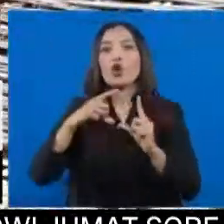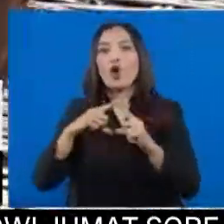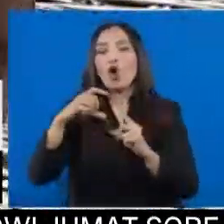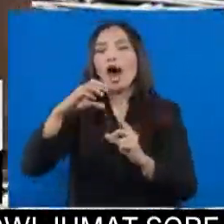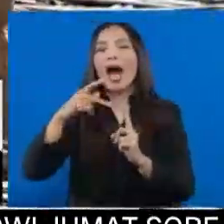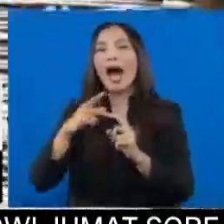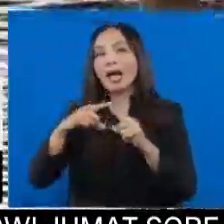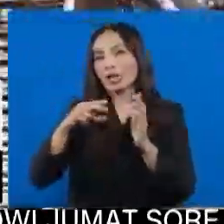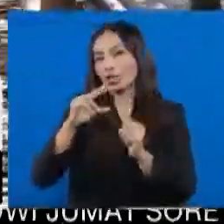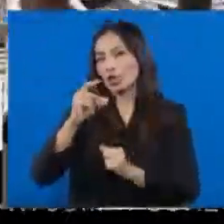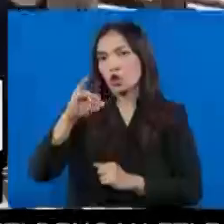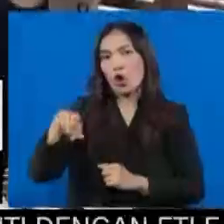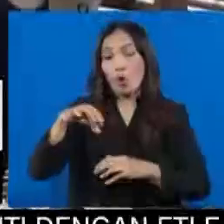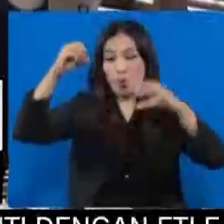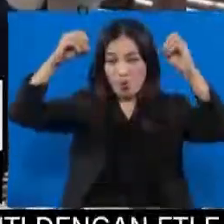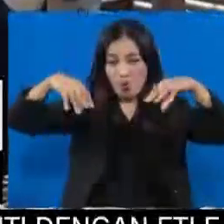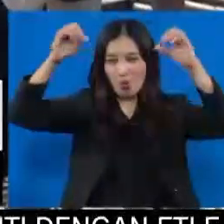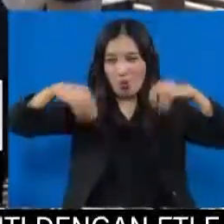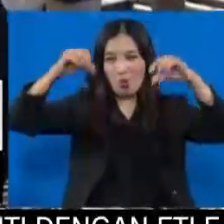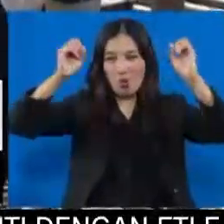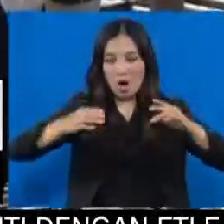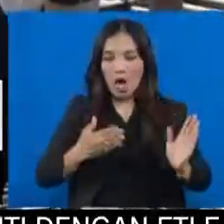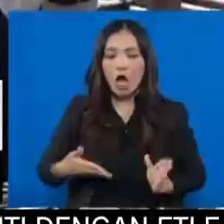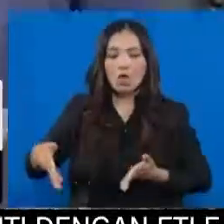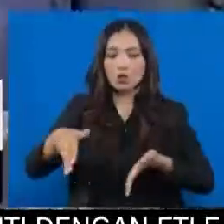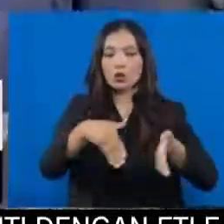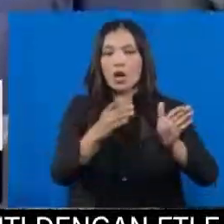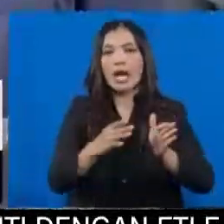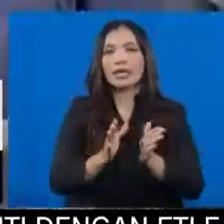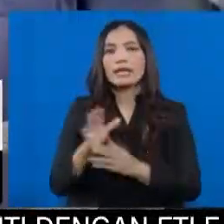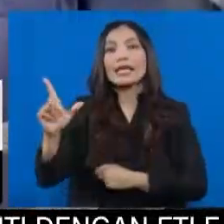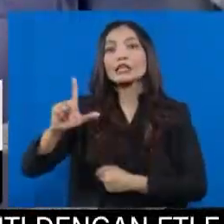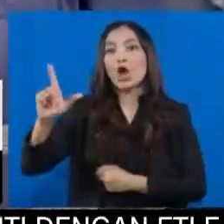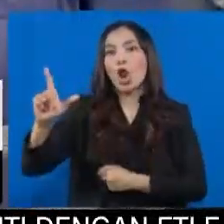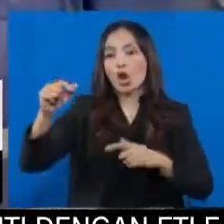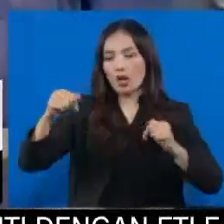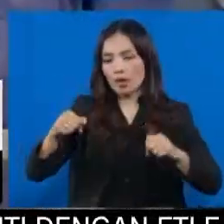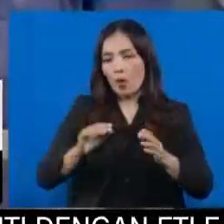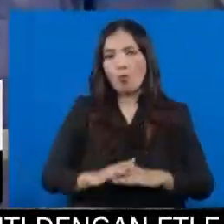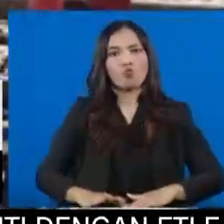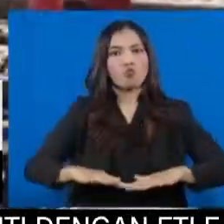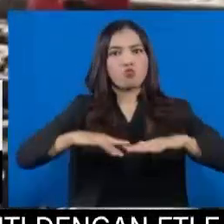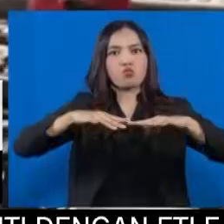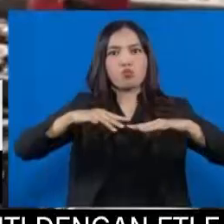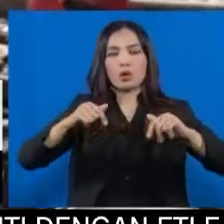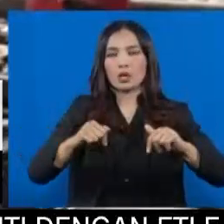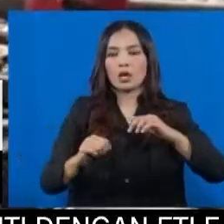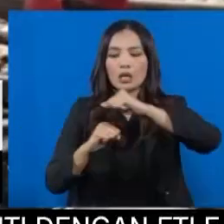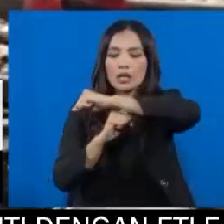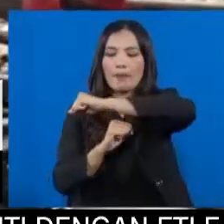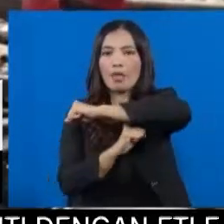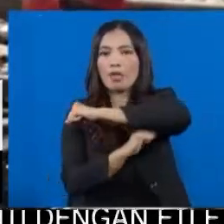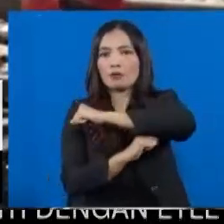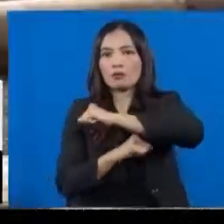diguyur hujan lebat pada Rabu hingga membuat debit air Sungai Bengawan Solo meningkat. Sebelumnya jembatan darurat ini dibuat